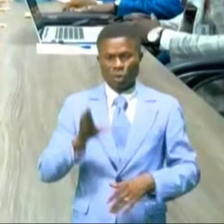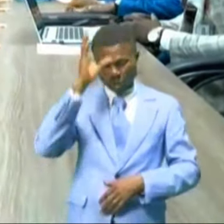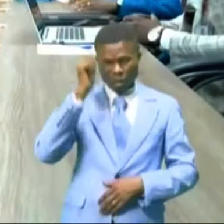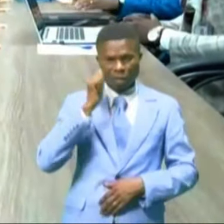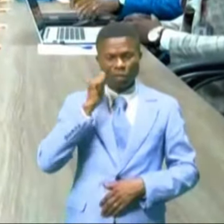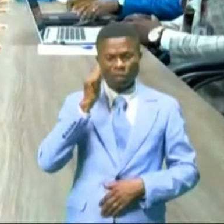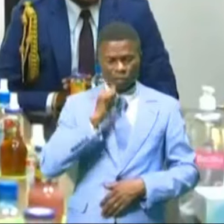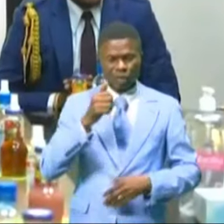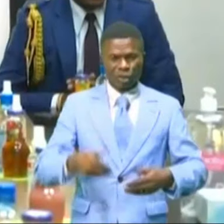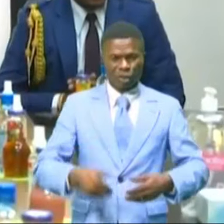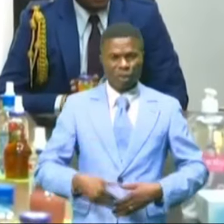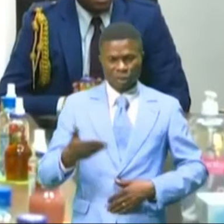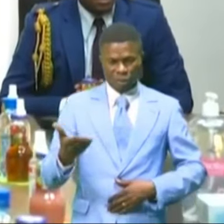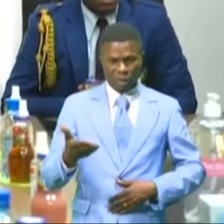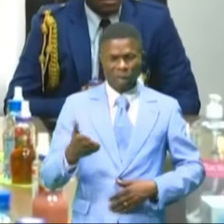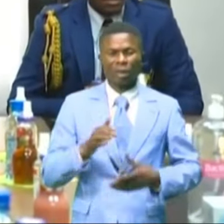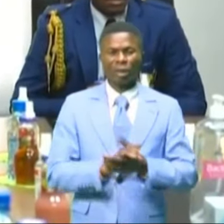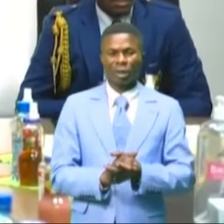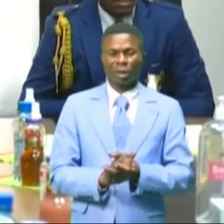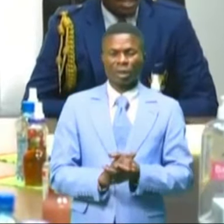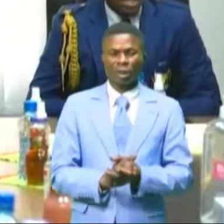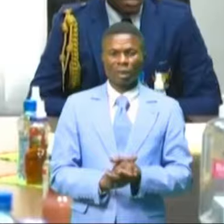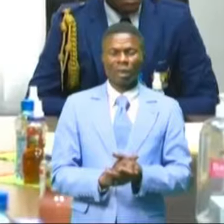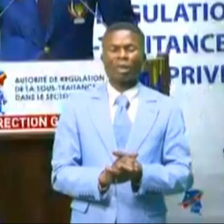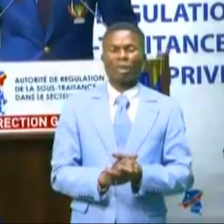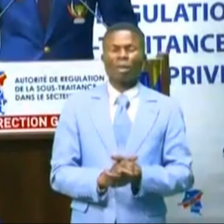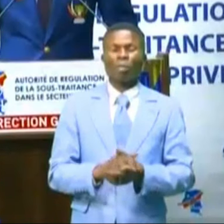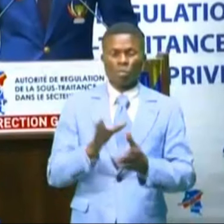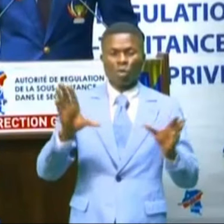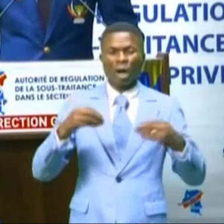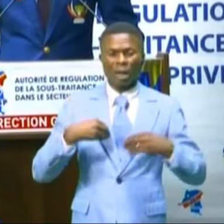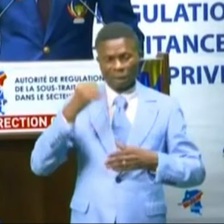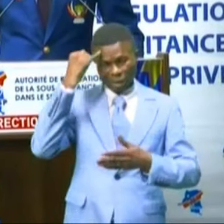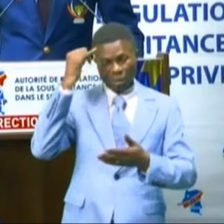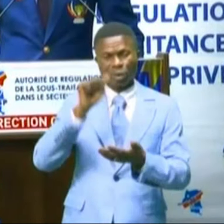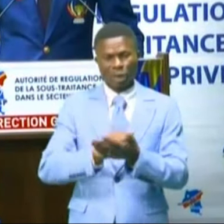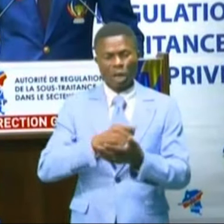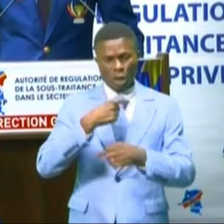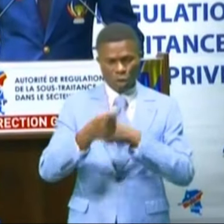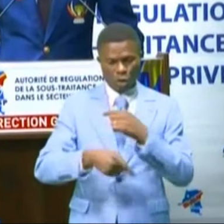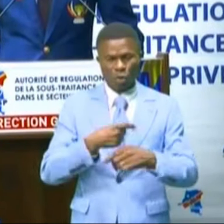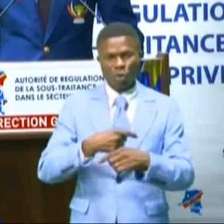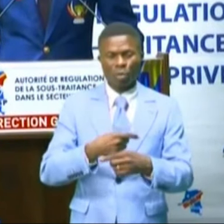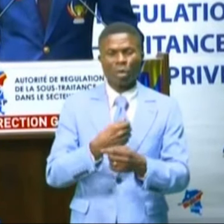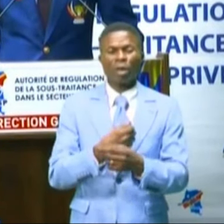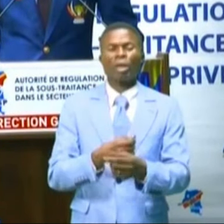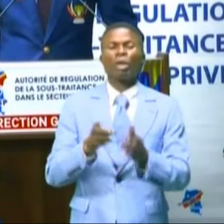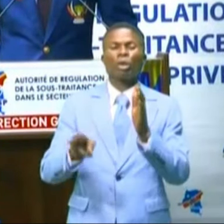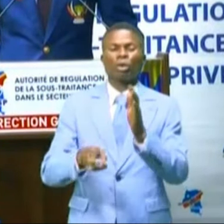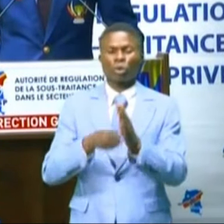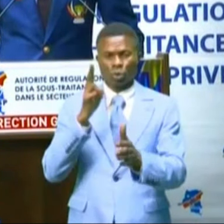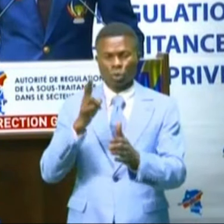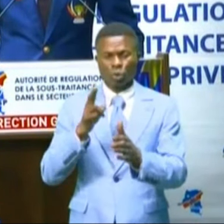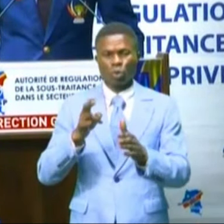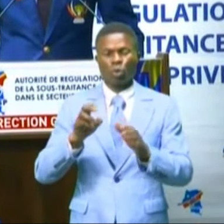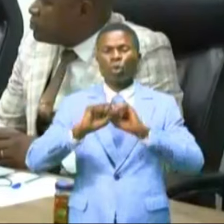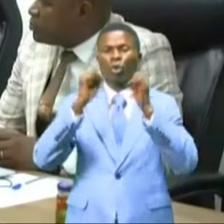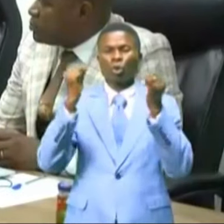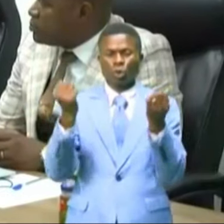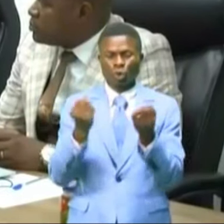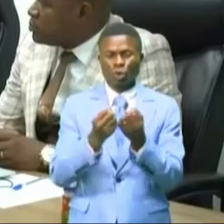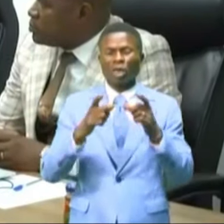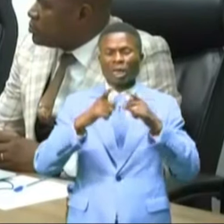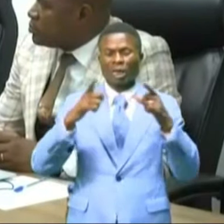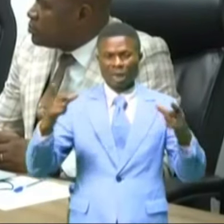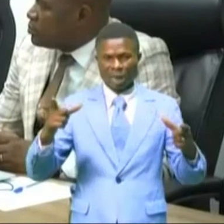que j'appartiens beaucoup à cette cause aussi. On va commencer par les 12 grandes sociétés qui représentent